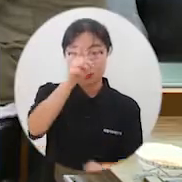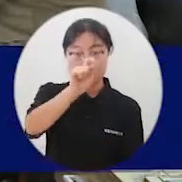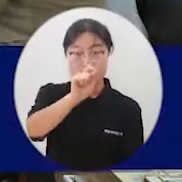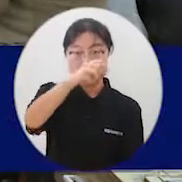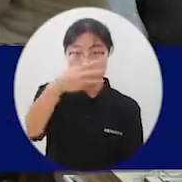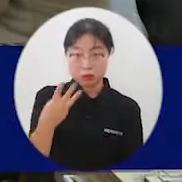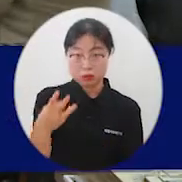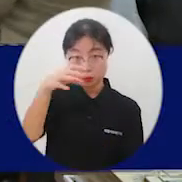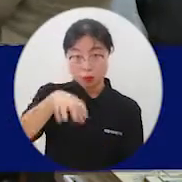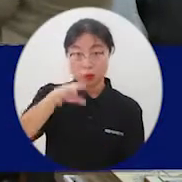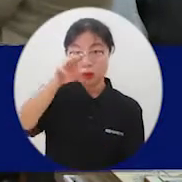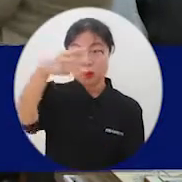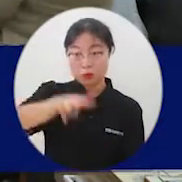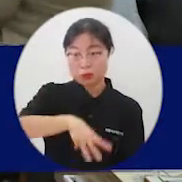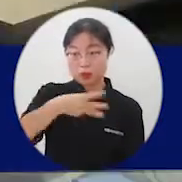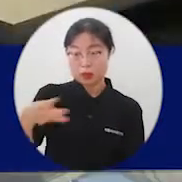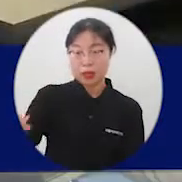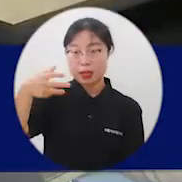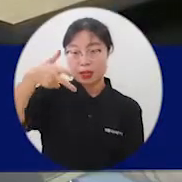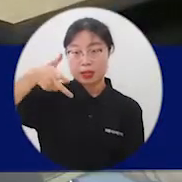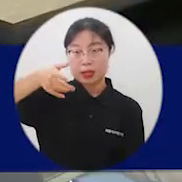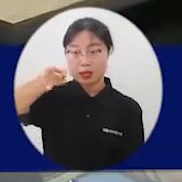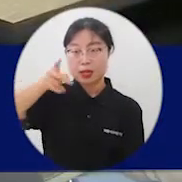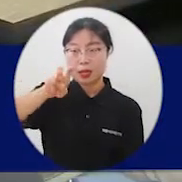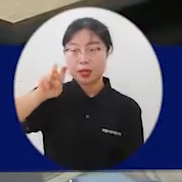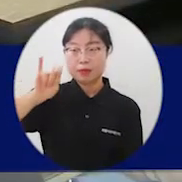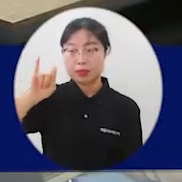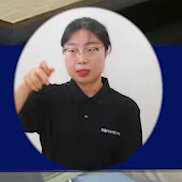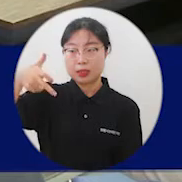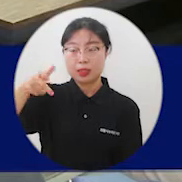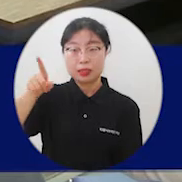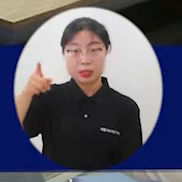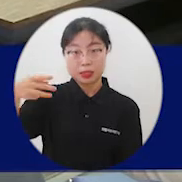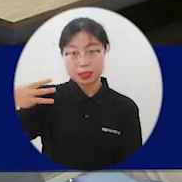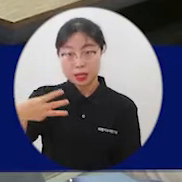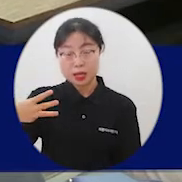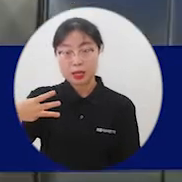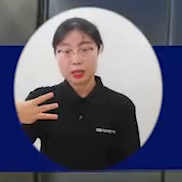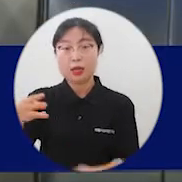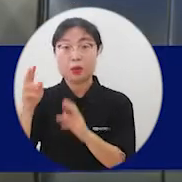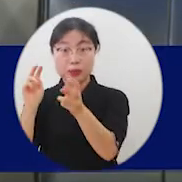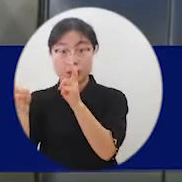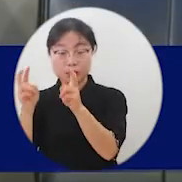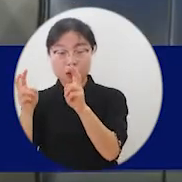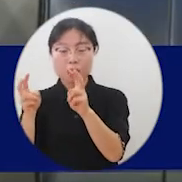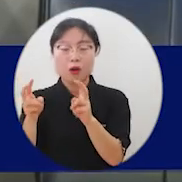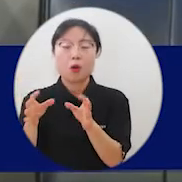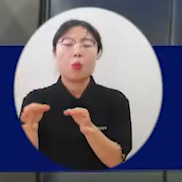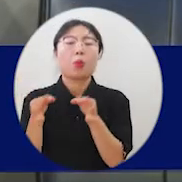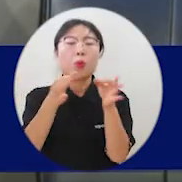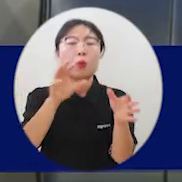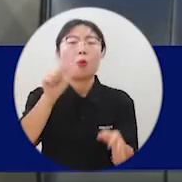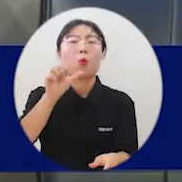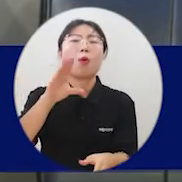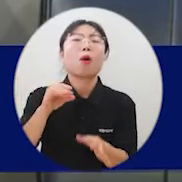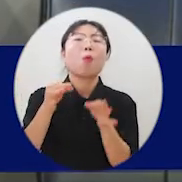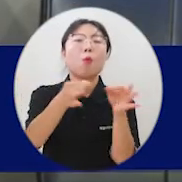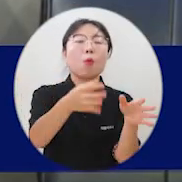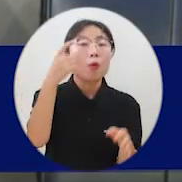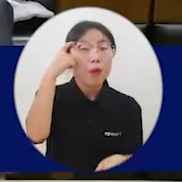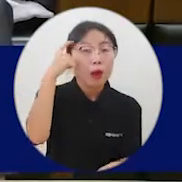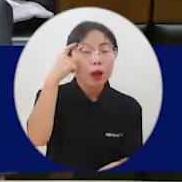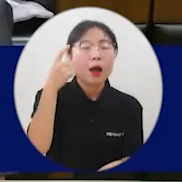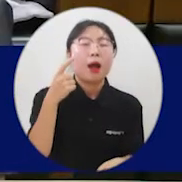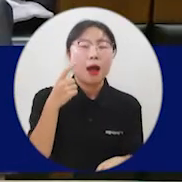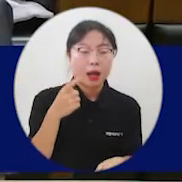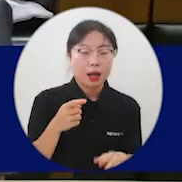의왕시 고천동에 소재한 롯데케미칼에서 지난 10월 6일 의왕시를 찾아 육아나눔터 리모델링을 위한 기부금